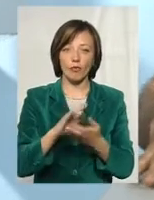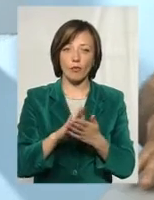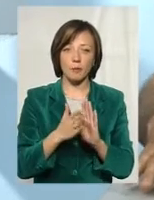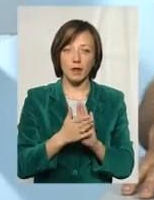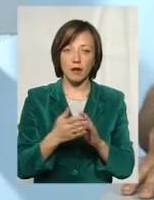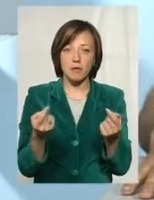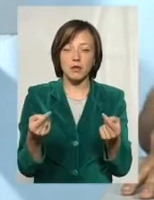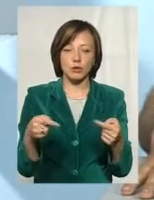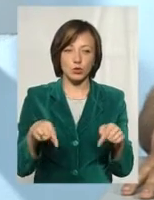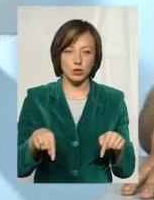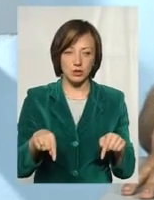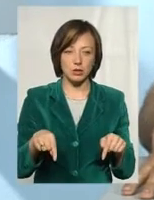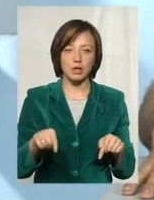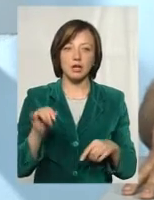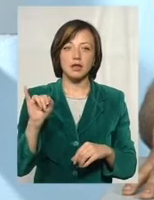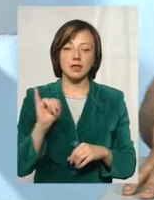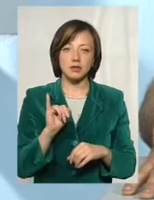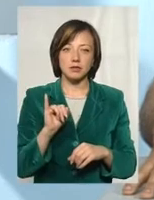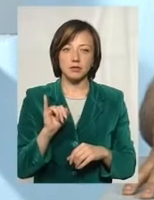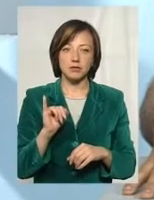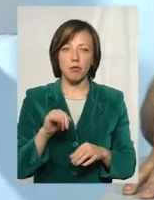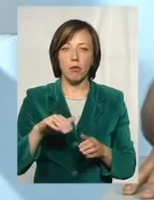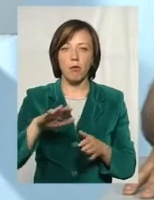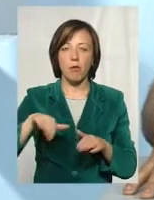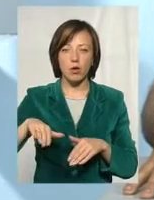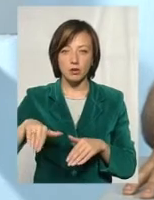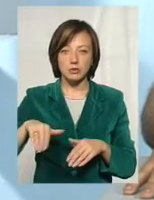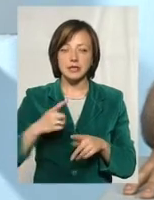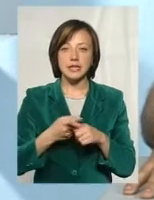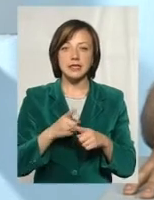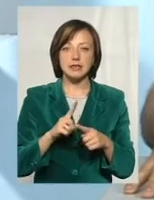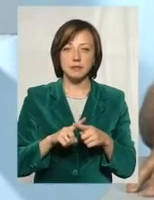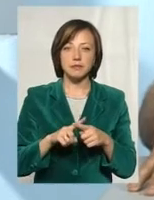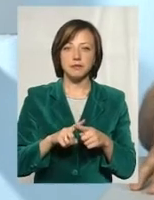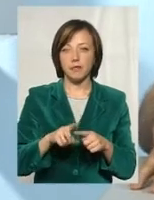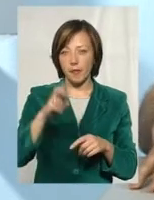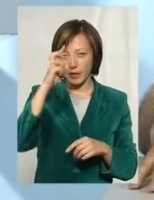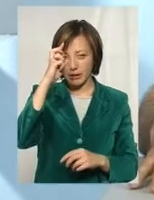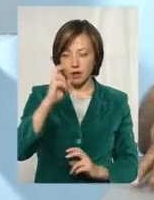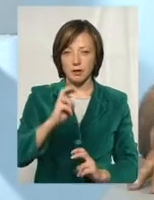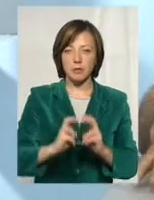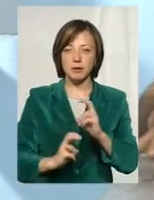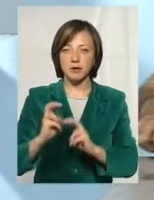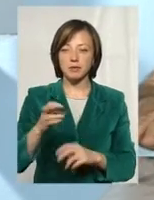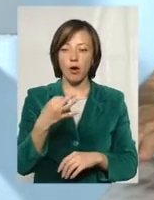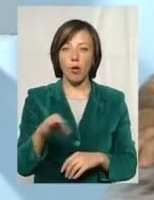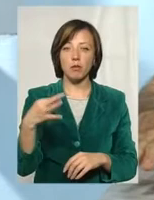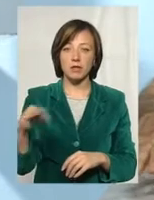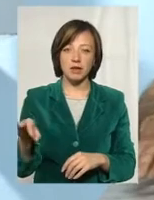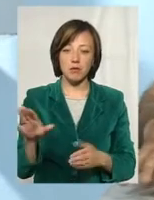вони банкрутіли, а потім ці державні підприємства за копійки або